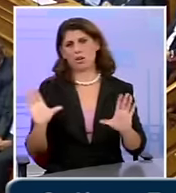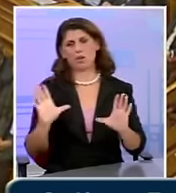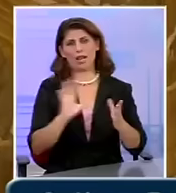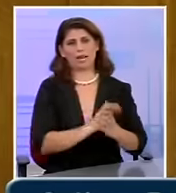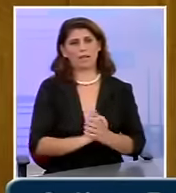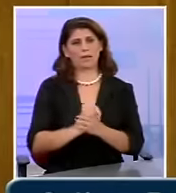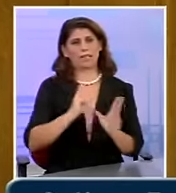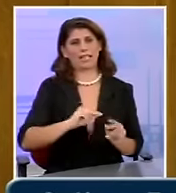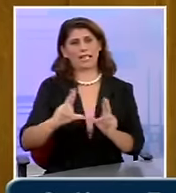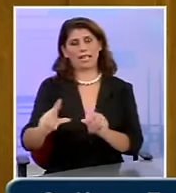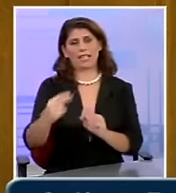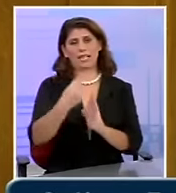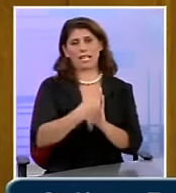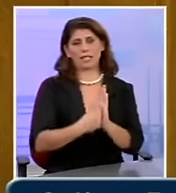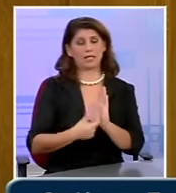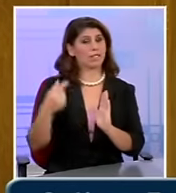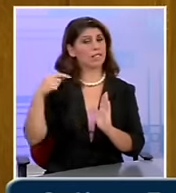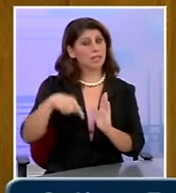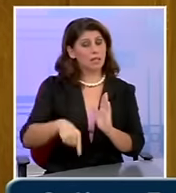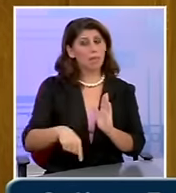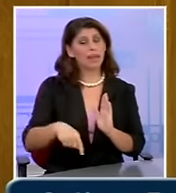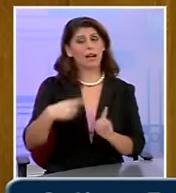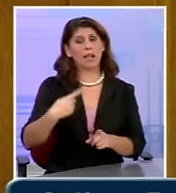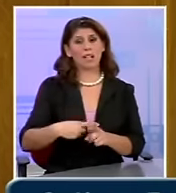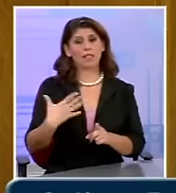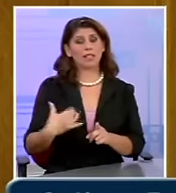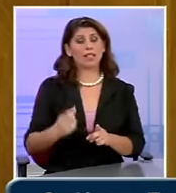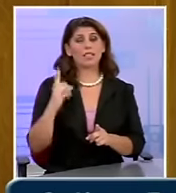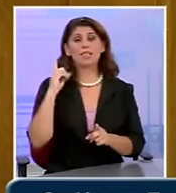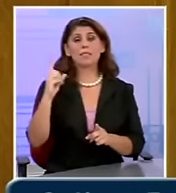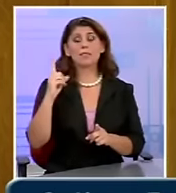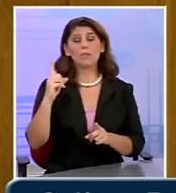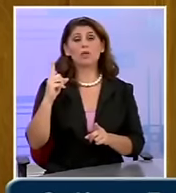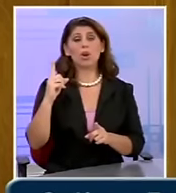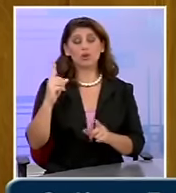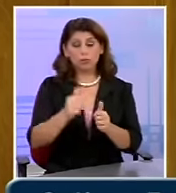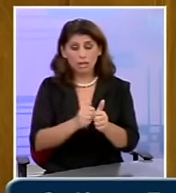κοινές αξίες. Σήμερα η Ελλάδα είναι στην πρώτη γραμμή